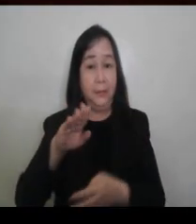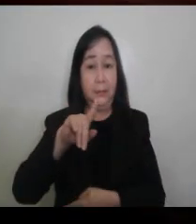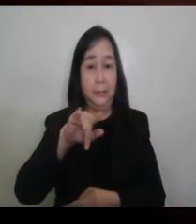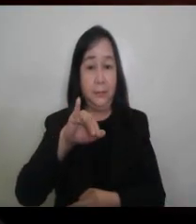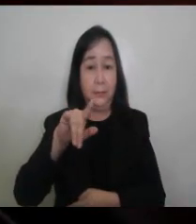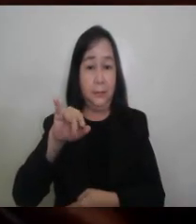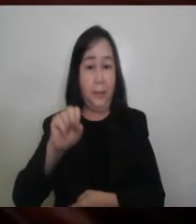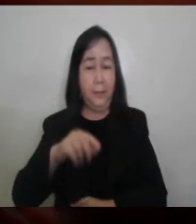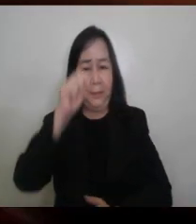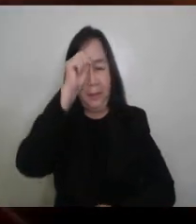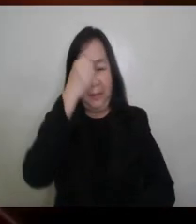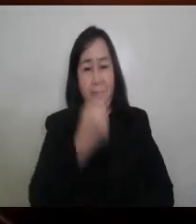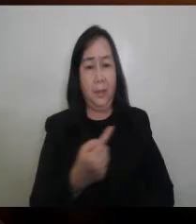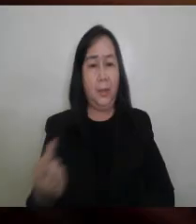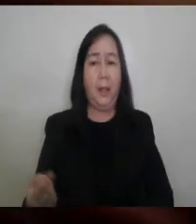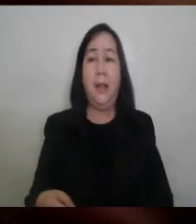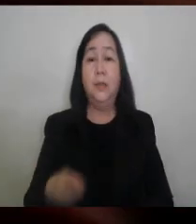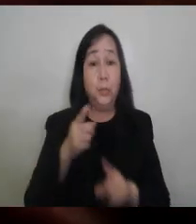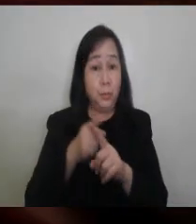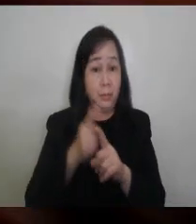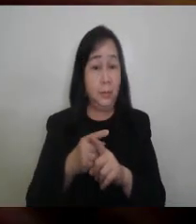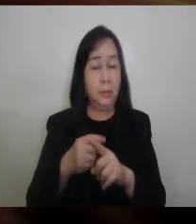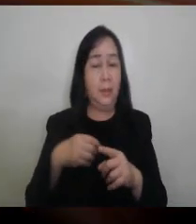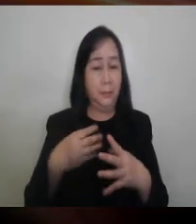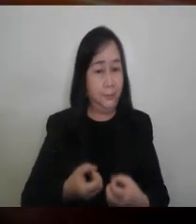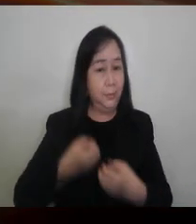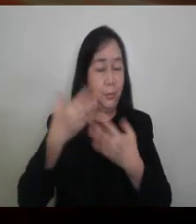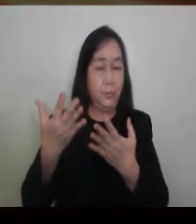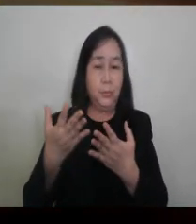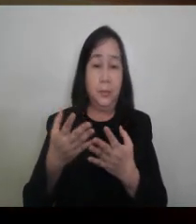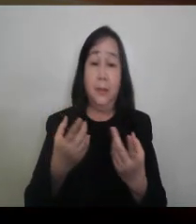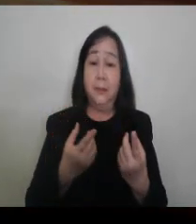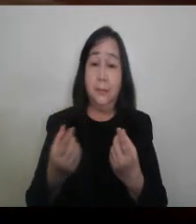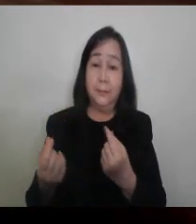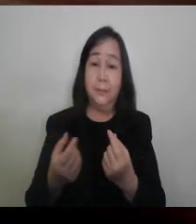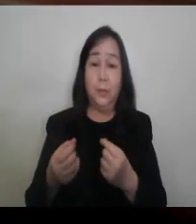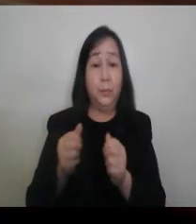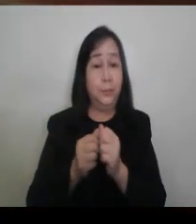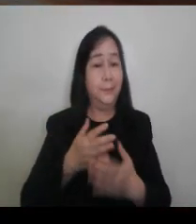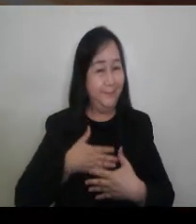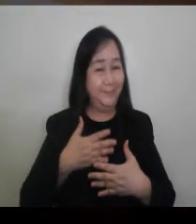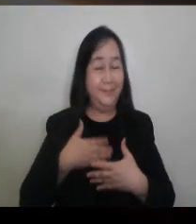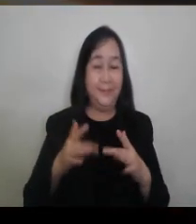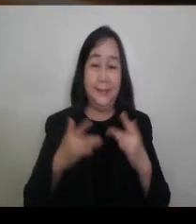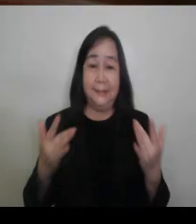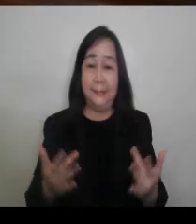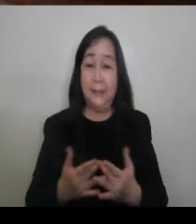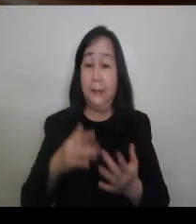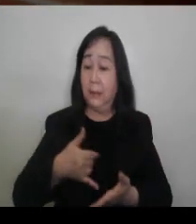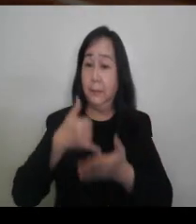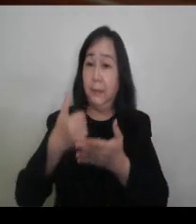na sakripisyo ay dapat gawin ng may masayang puso na ginagantimpalahan ng Diyos ang pagiging